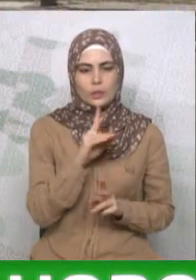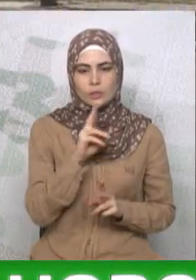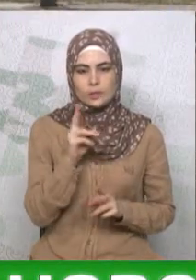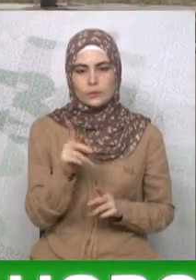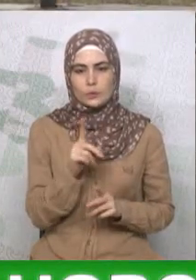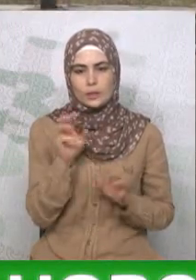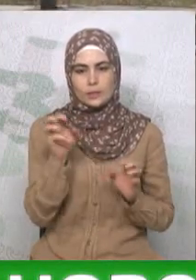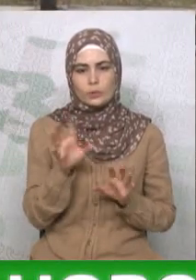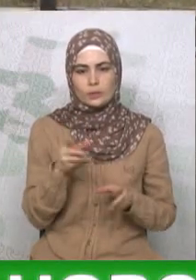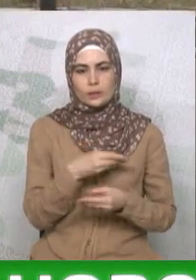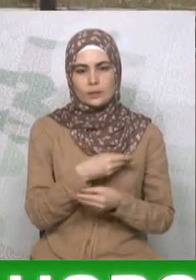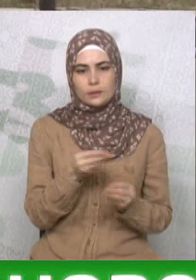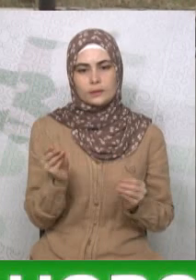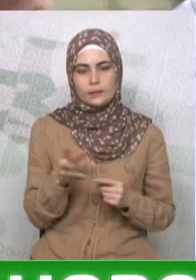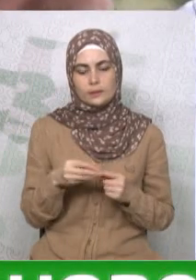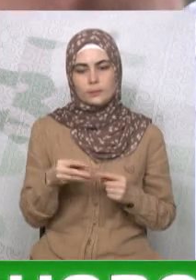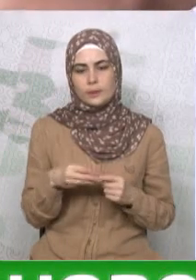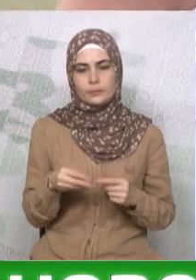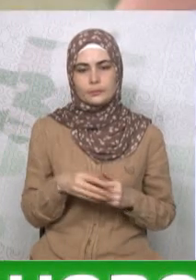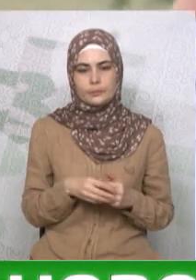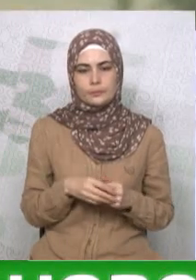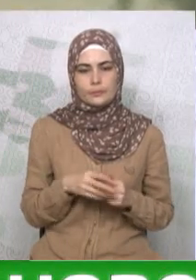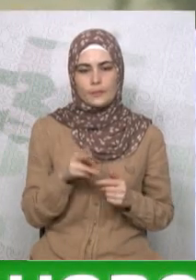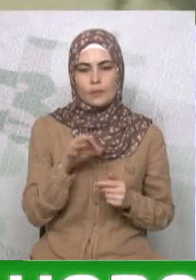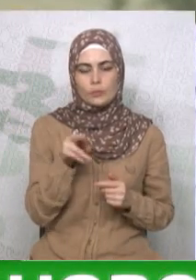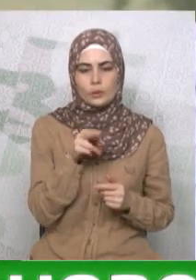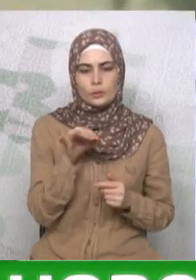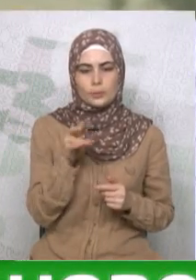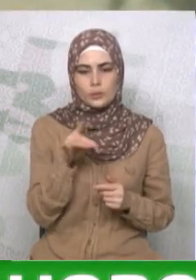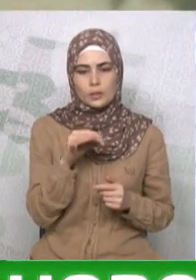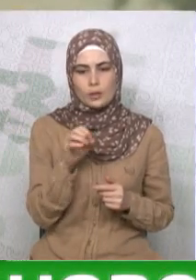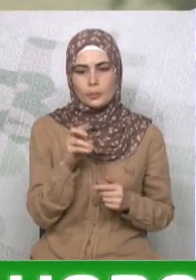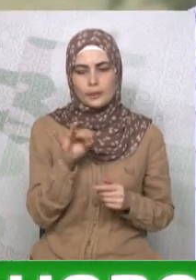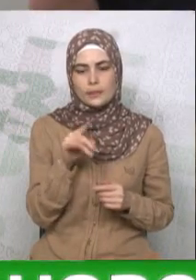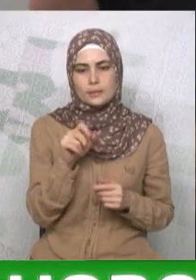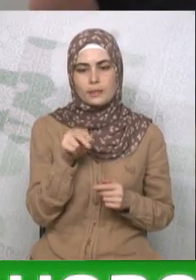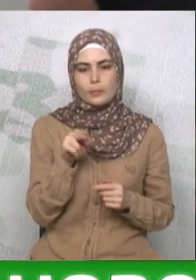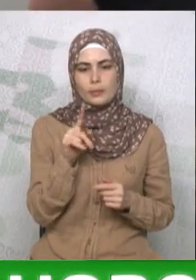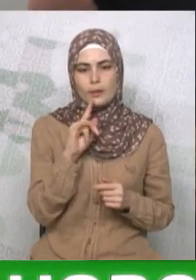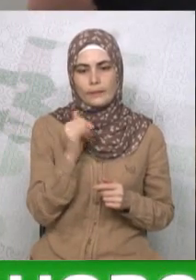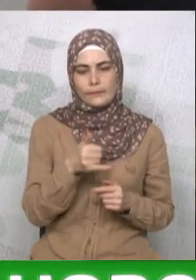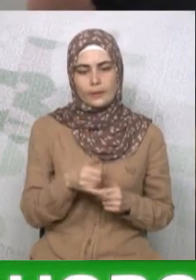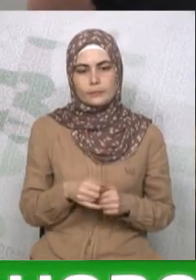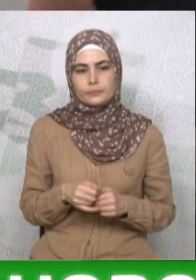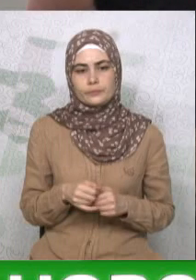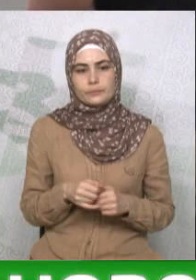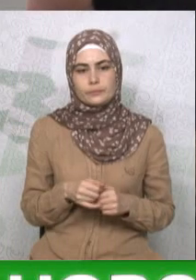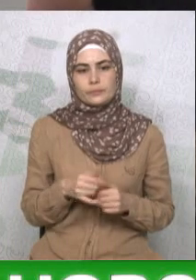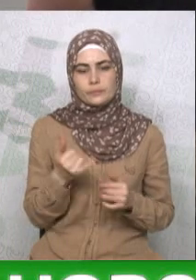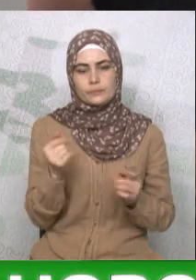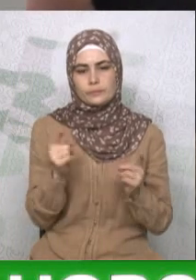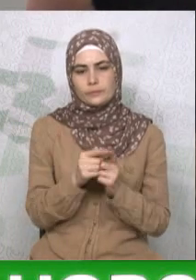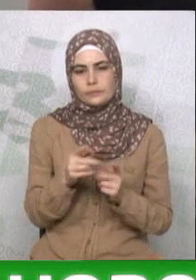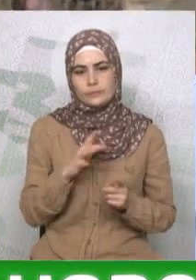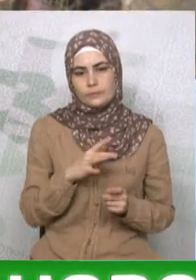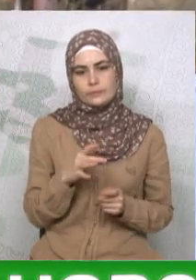незаконную раздачу их сельскохозяйственных земель под промышленные объекты и заправочные станции. Сегодня с ними встретились все представители власти